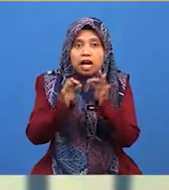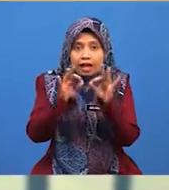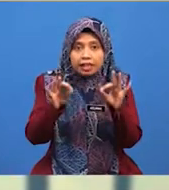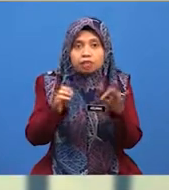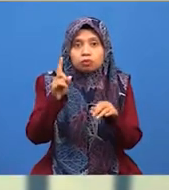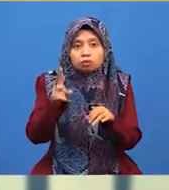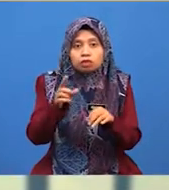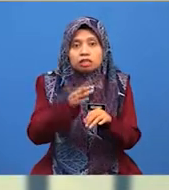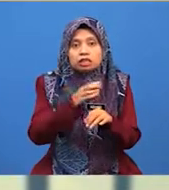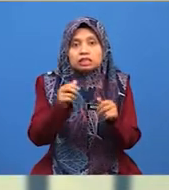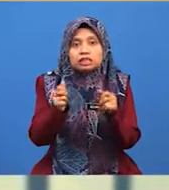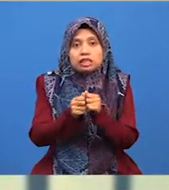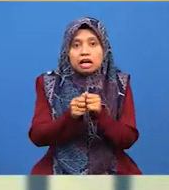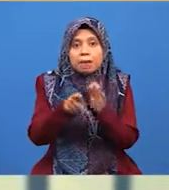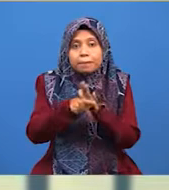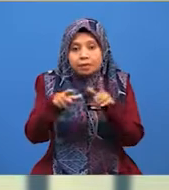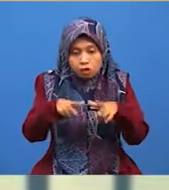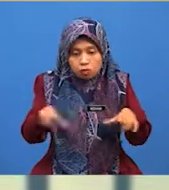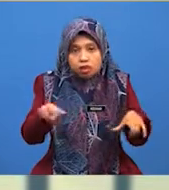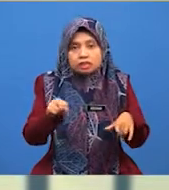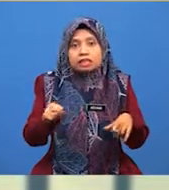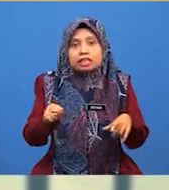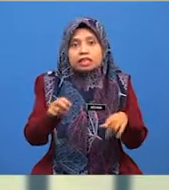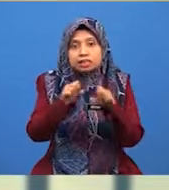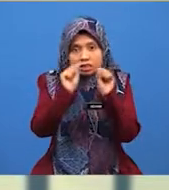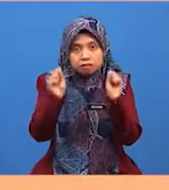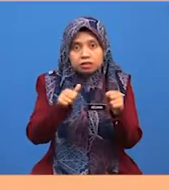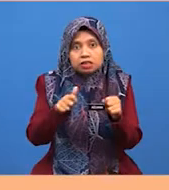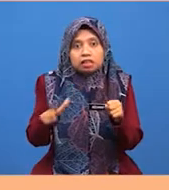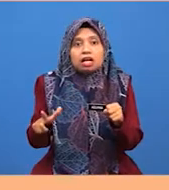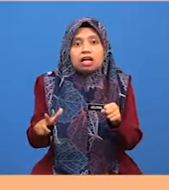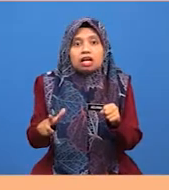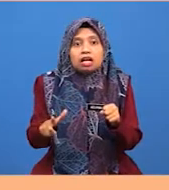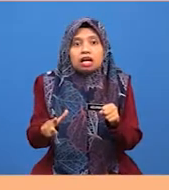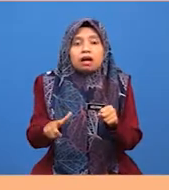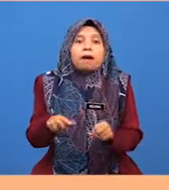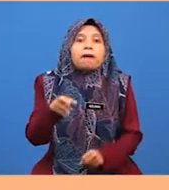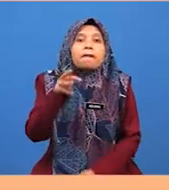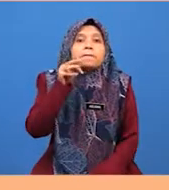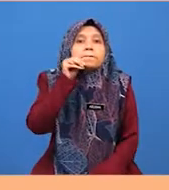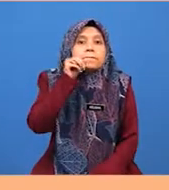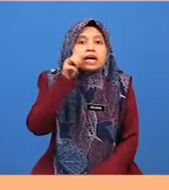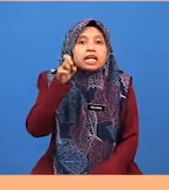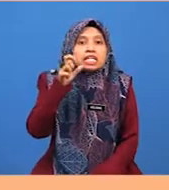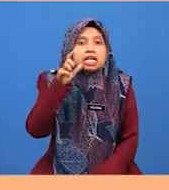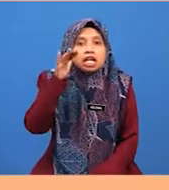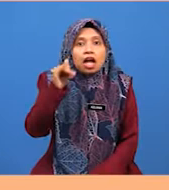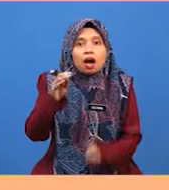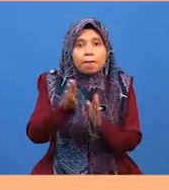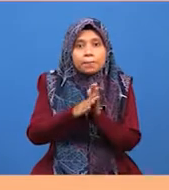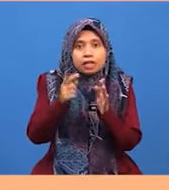tunggal dengan perluasan subjek ialah Meling yang